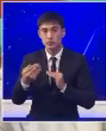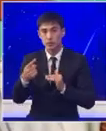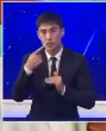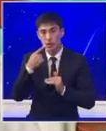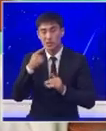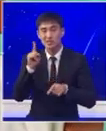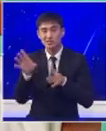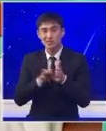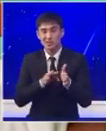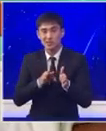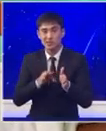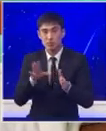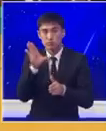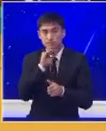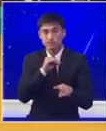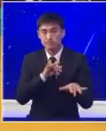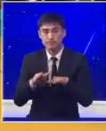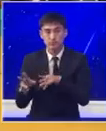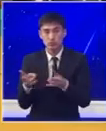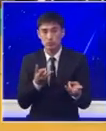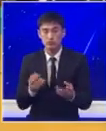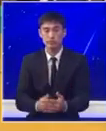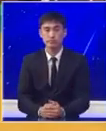тез әрекет ете алатындай икем қажет.